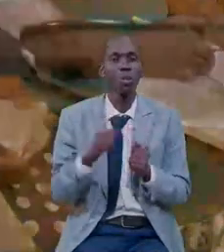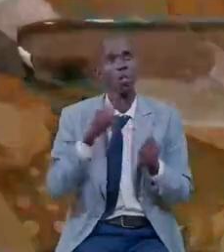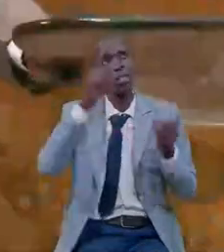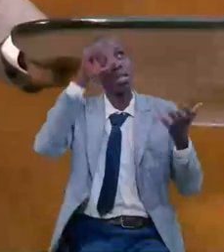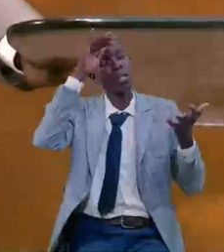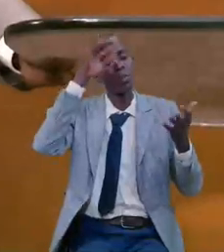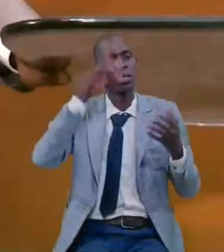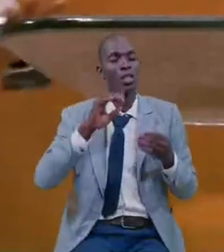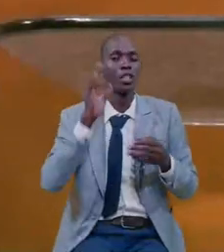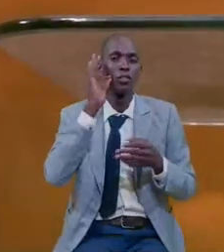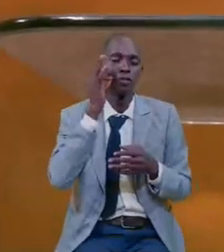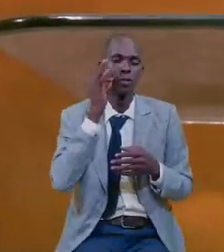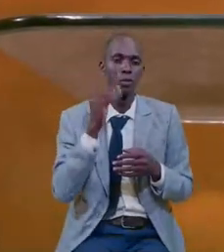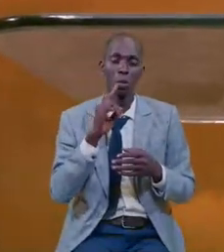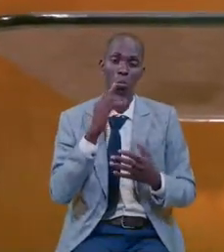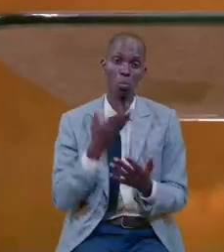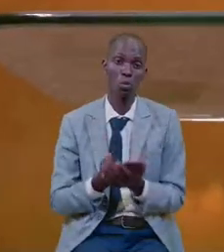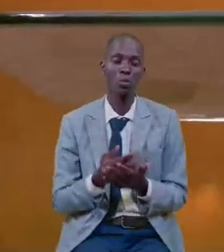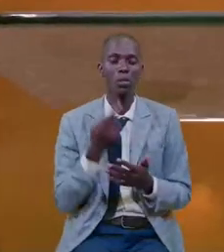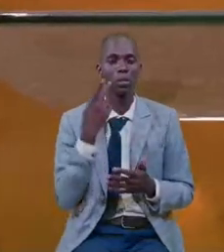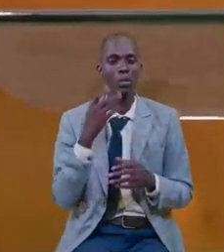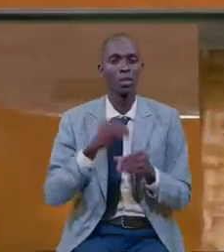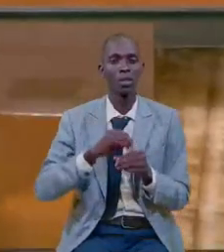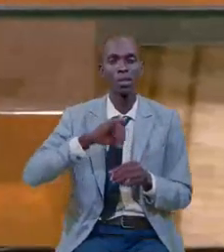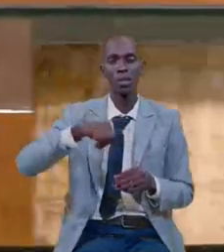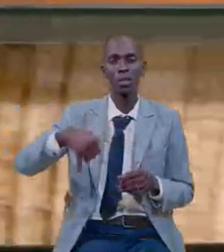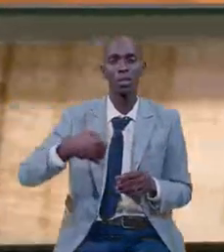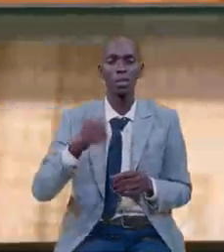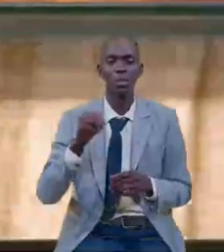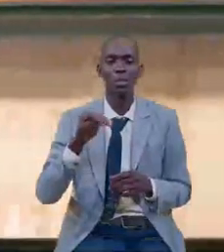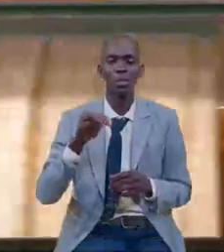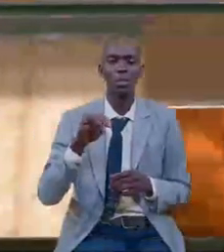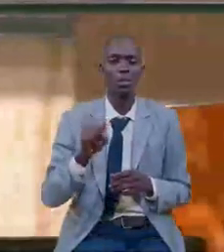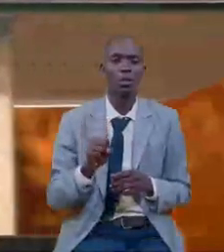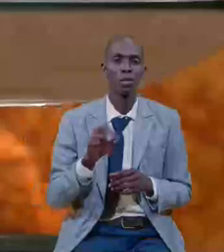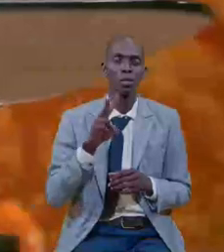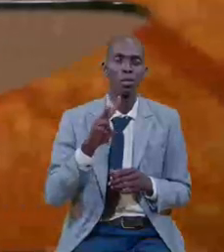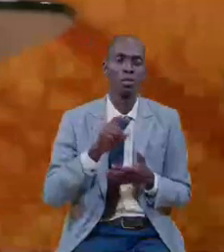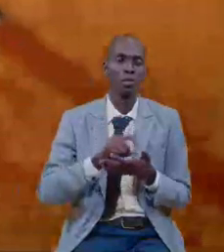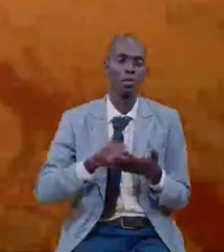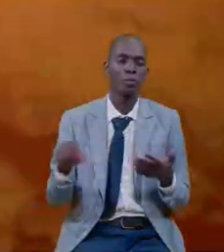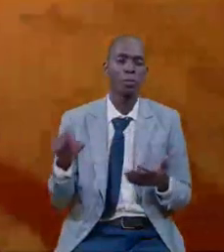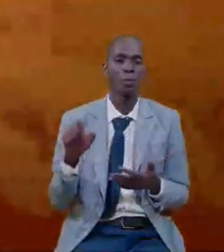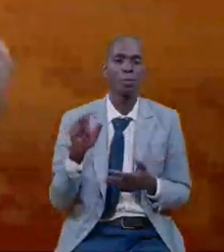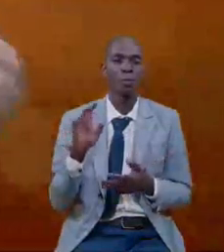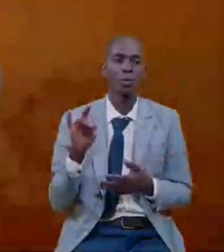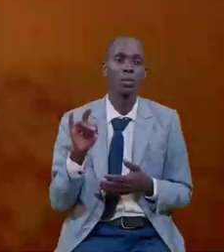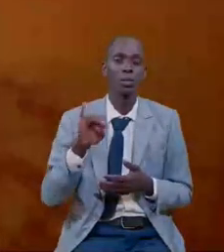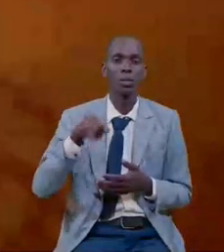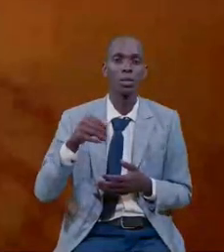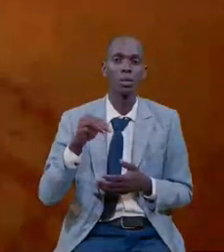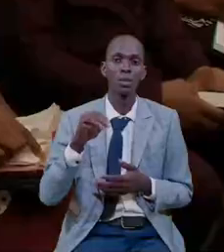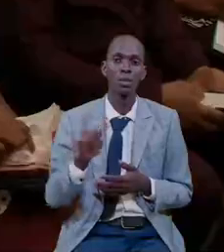avec des fruits attendus. Jacques 2, verset 18. Jacques